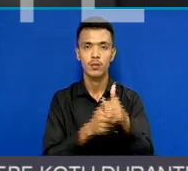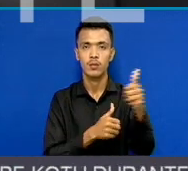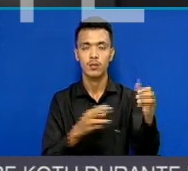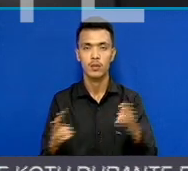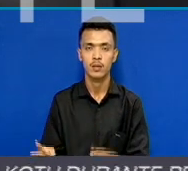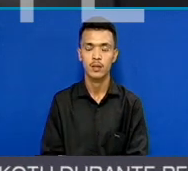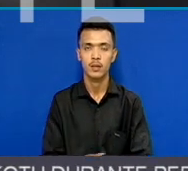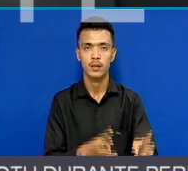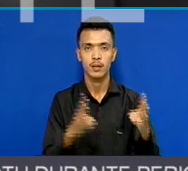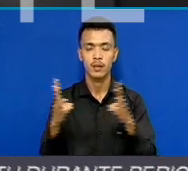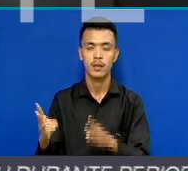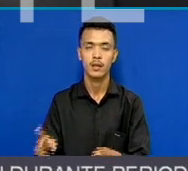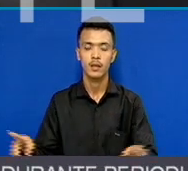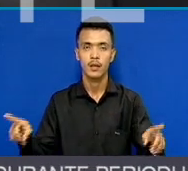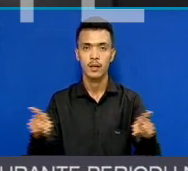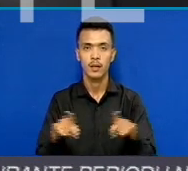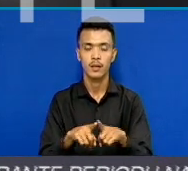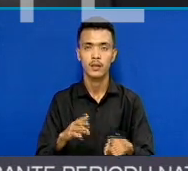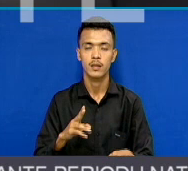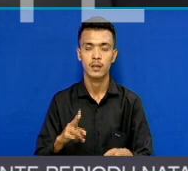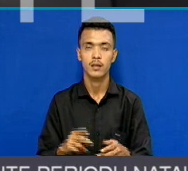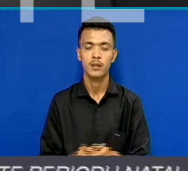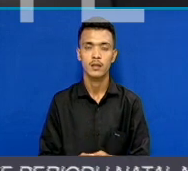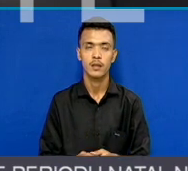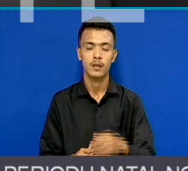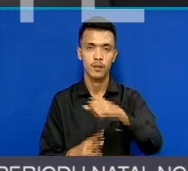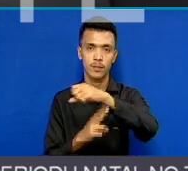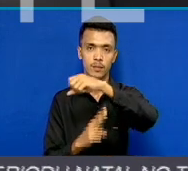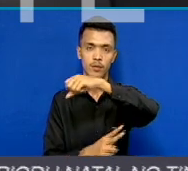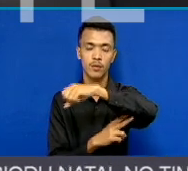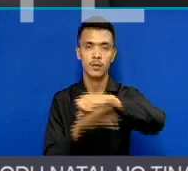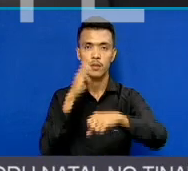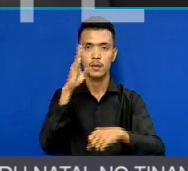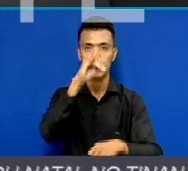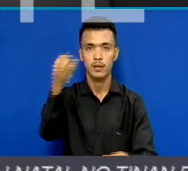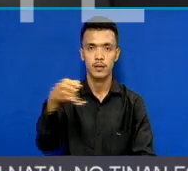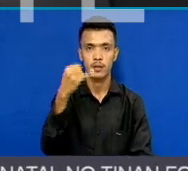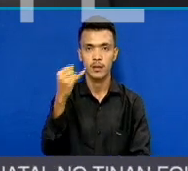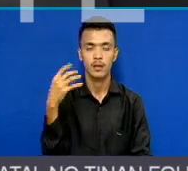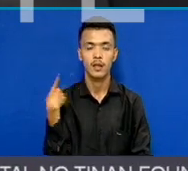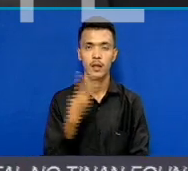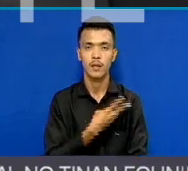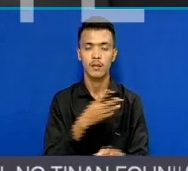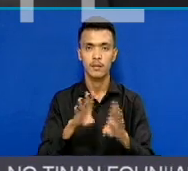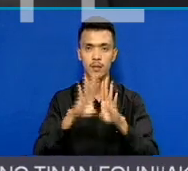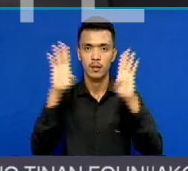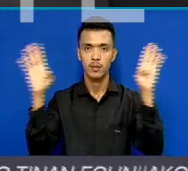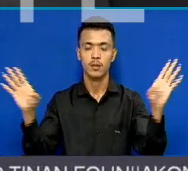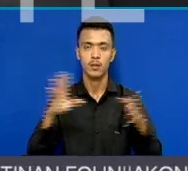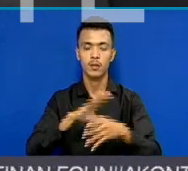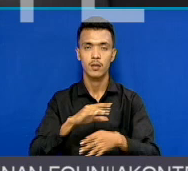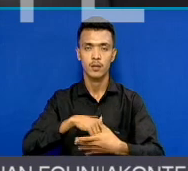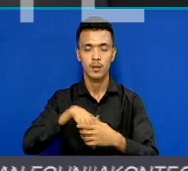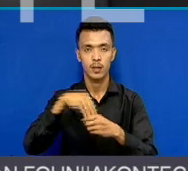kita fohar kita rehan esang iya habib ini kan ponti habib ini nabi amil loke luar amil hasai hutan sedimen samsung